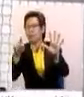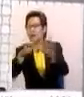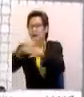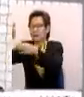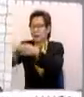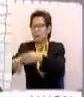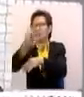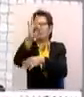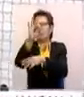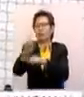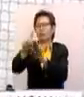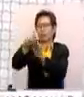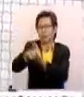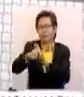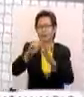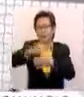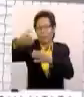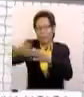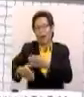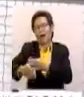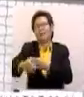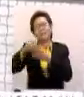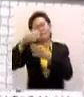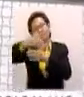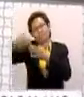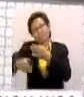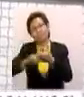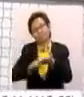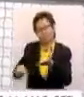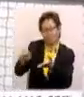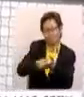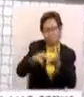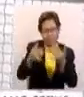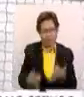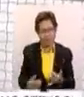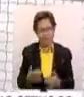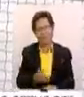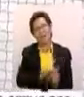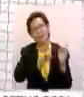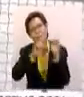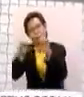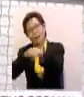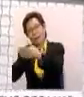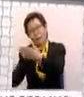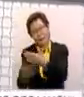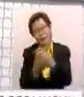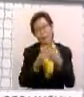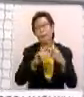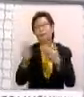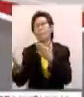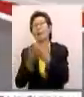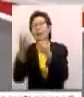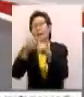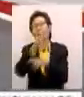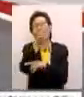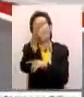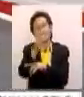masa perlawanan. Sekian dulu yang boleh saya laporkan pada ketika ini. Kembali kepada rakan penyampai di Angkasa Puri.